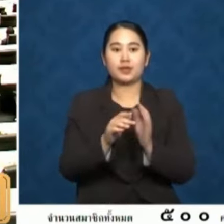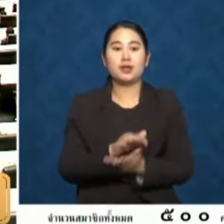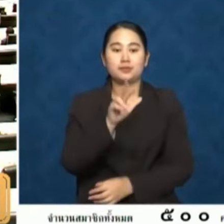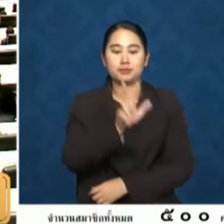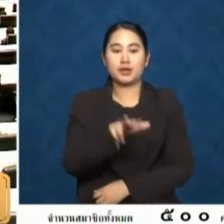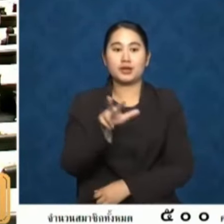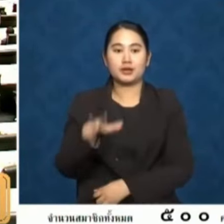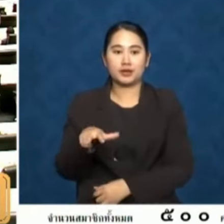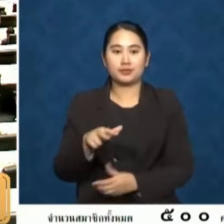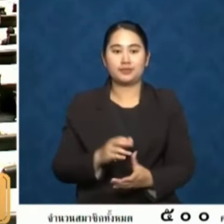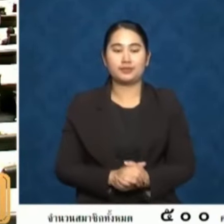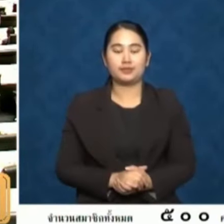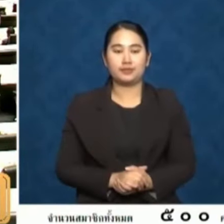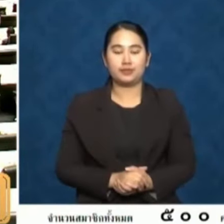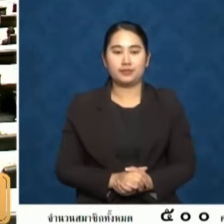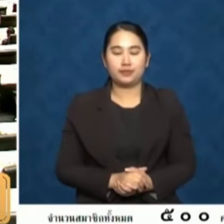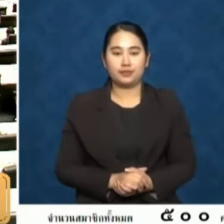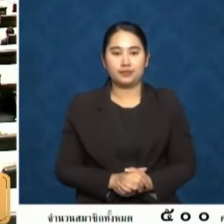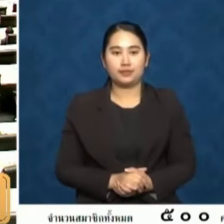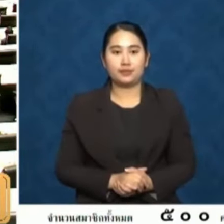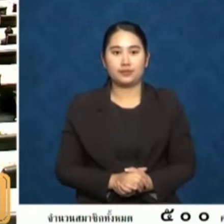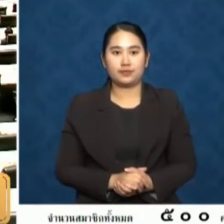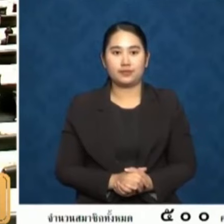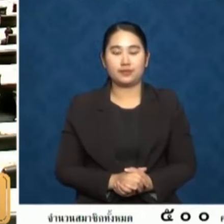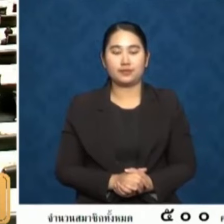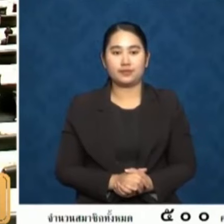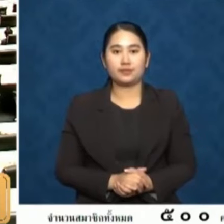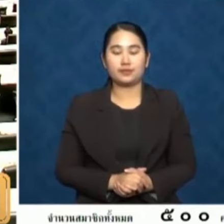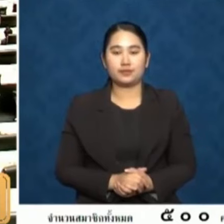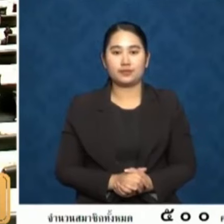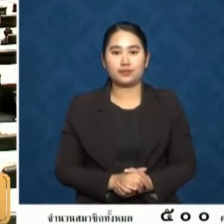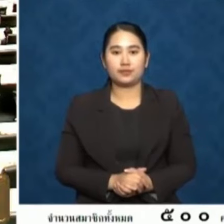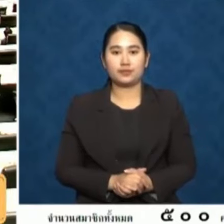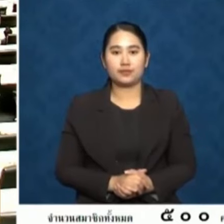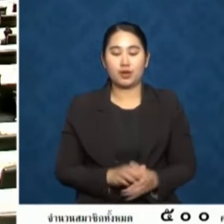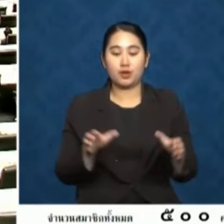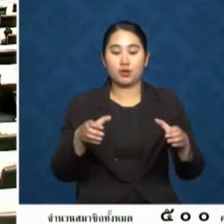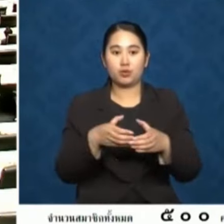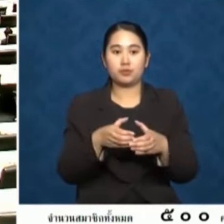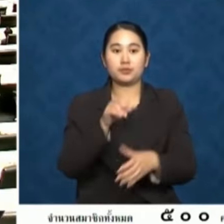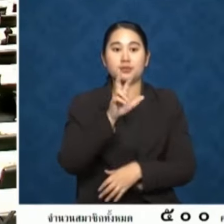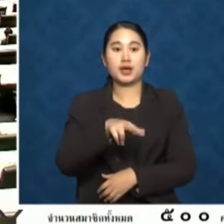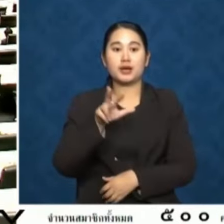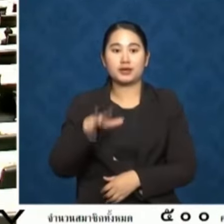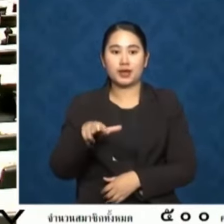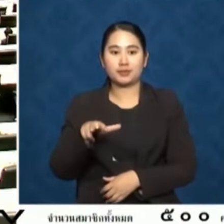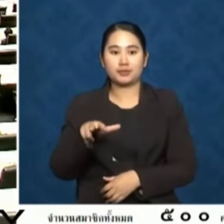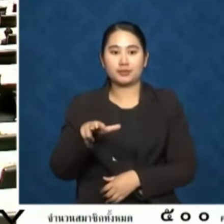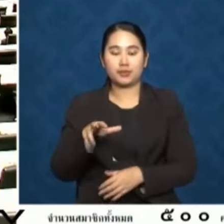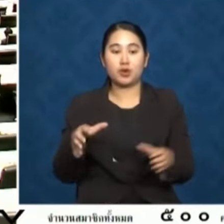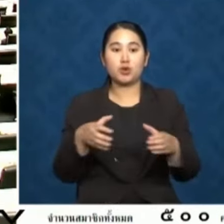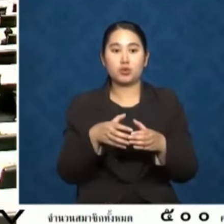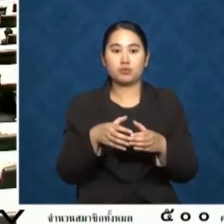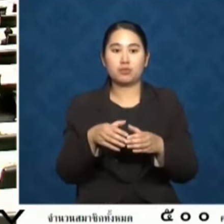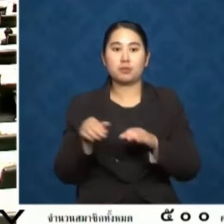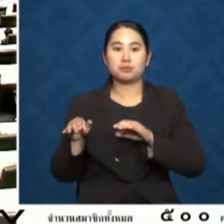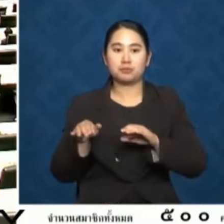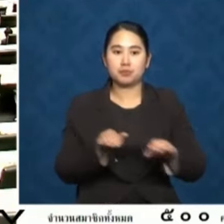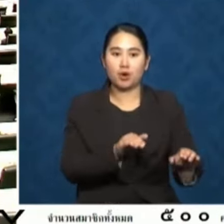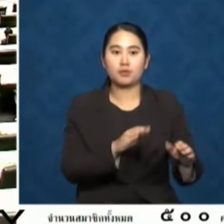ทยท่านประธานที่เคารพครับพรรคเพื่อไทยพร้อมปกป้องสถ